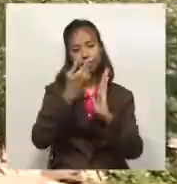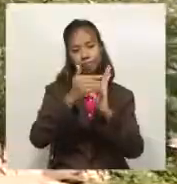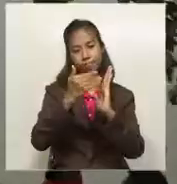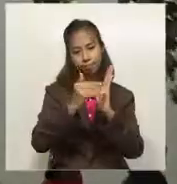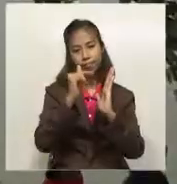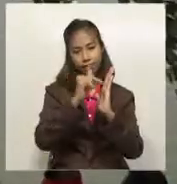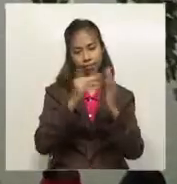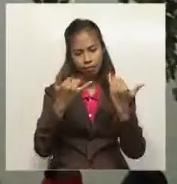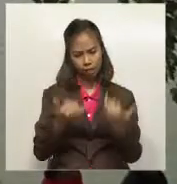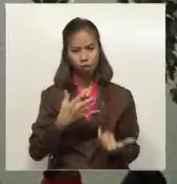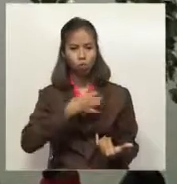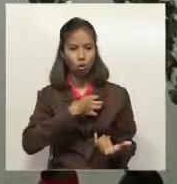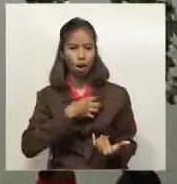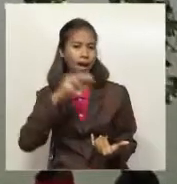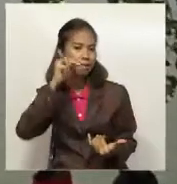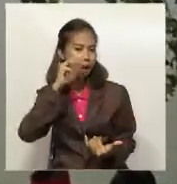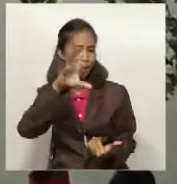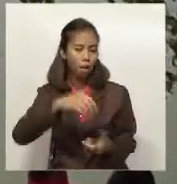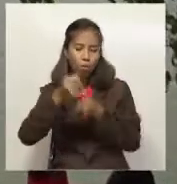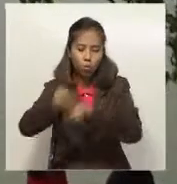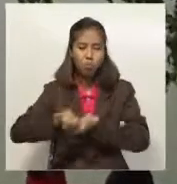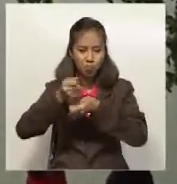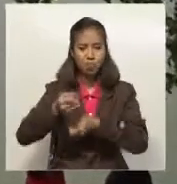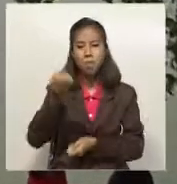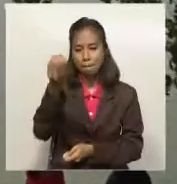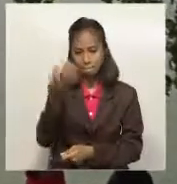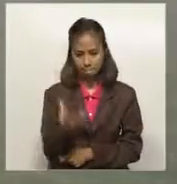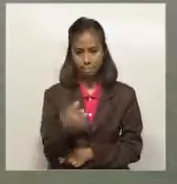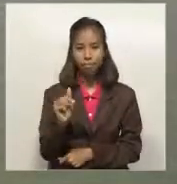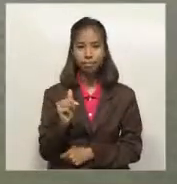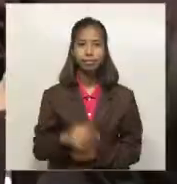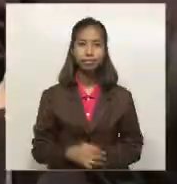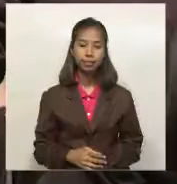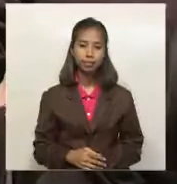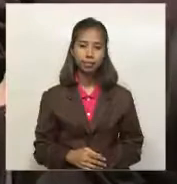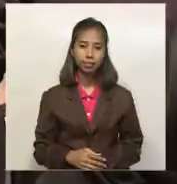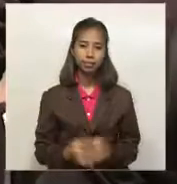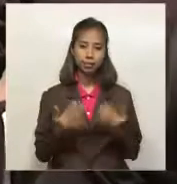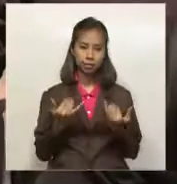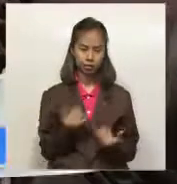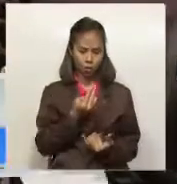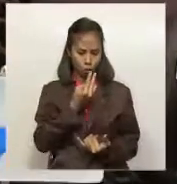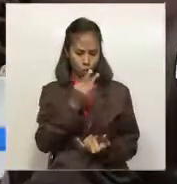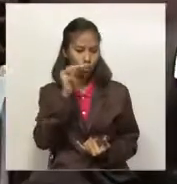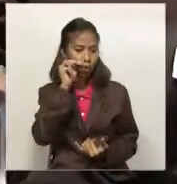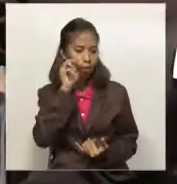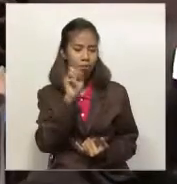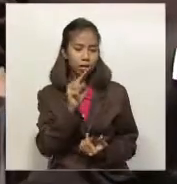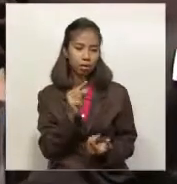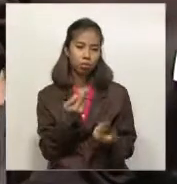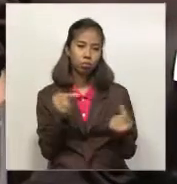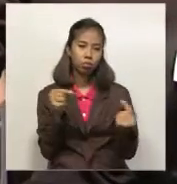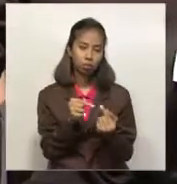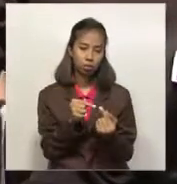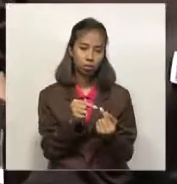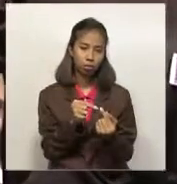ค่ะซึ่งมีความต้องการใช้น้ำเพื่อการเกษตรจำนวนมาก ว่าจากการติดตามสถานการณ์น้ำพบว่าในพื้นที่